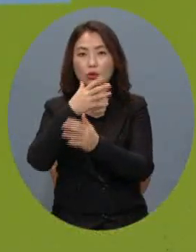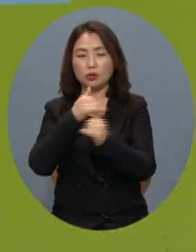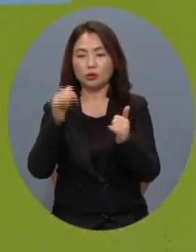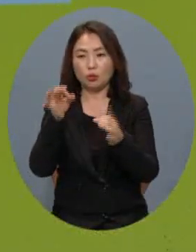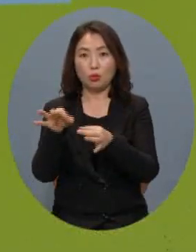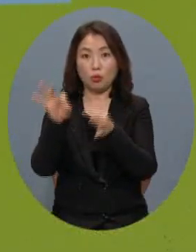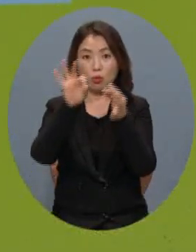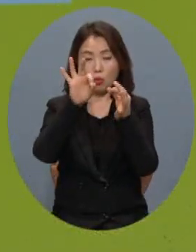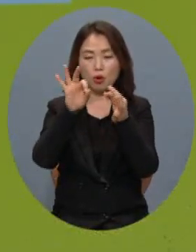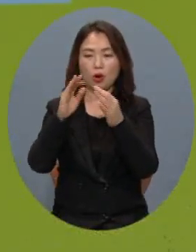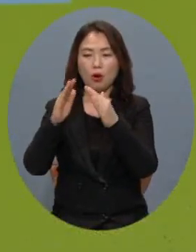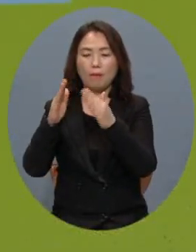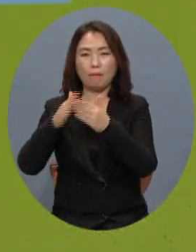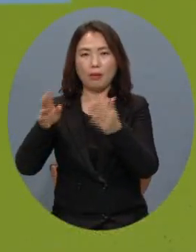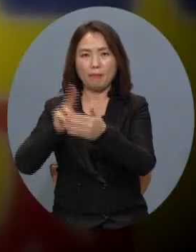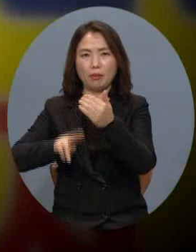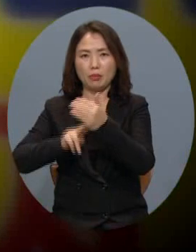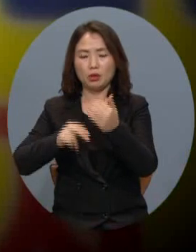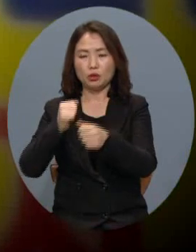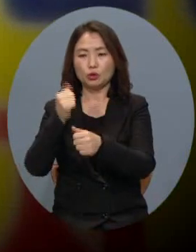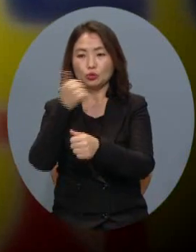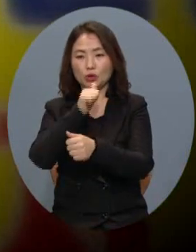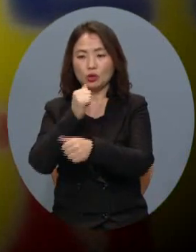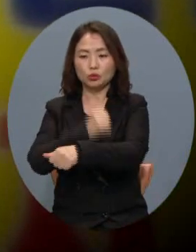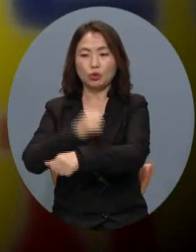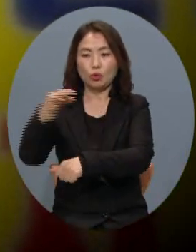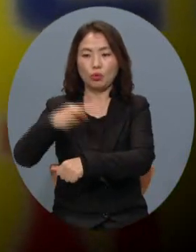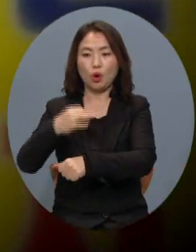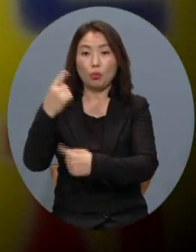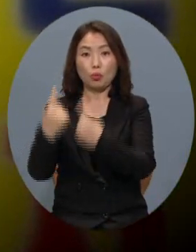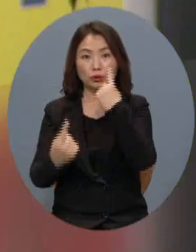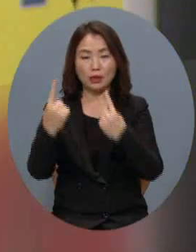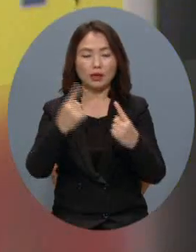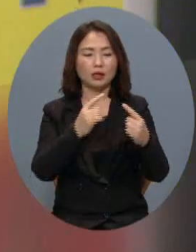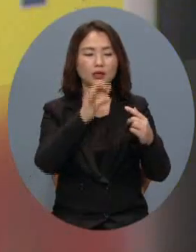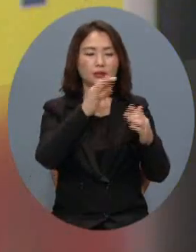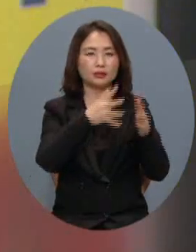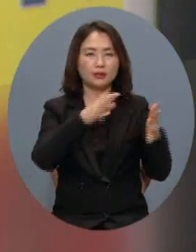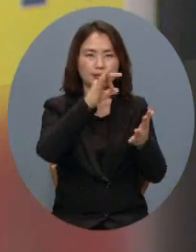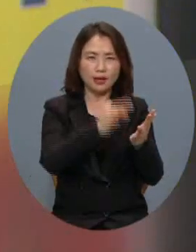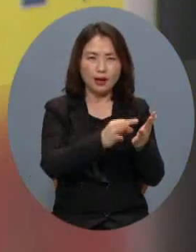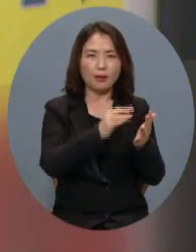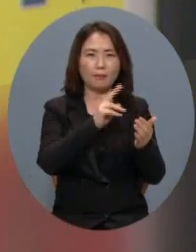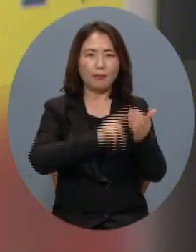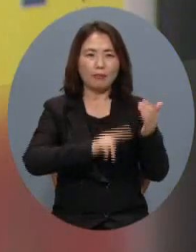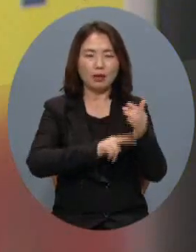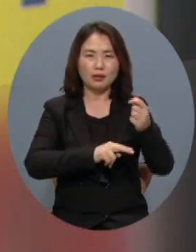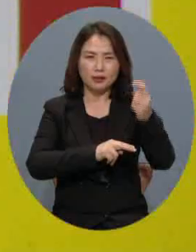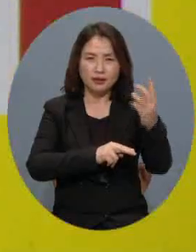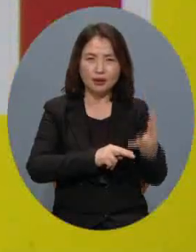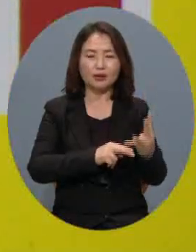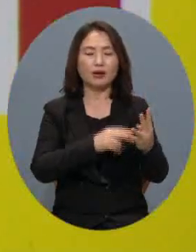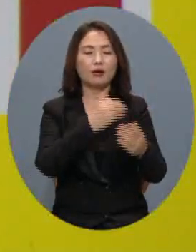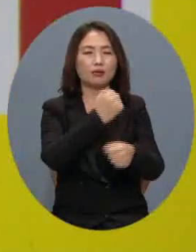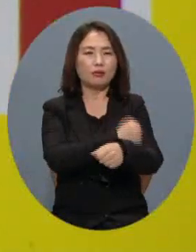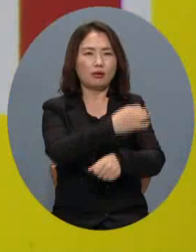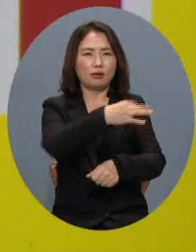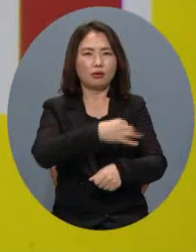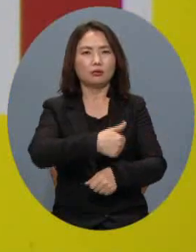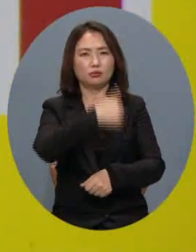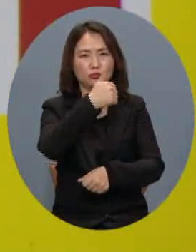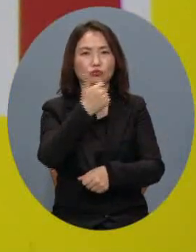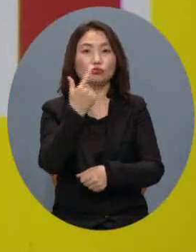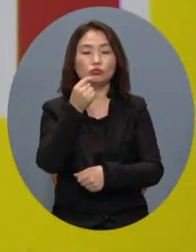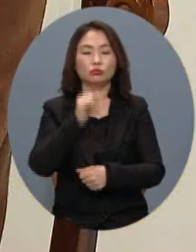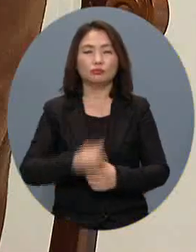가격으로 소수의 아파트 매매를 중개해 수수료를 받는 것보다 낮은 가격으로 다수의 아파트 수수료를 챙기는 게 나을